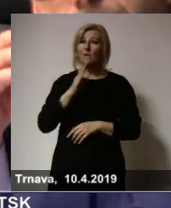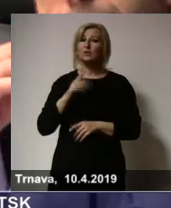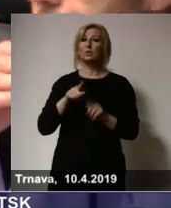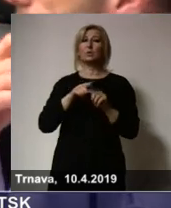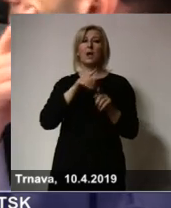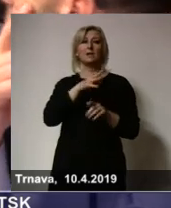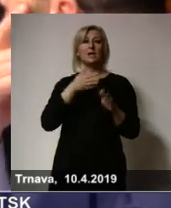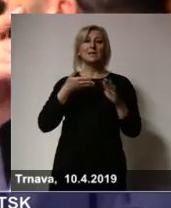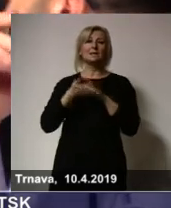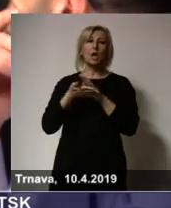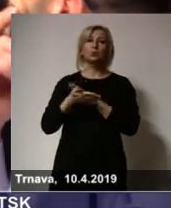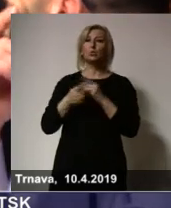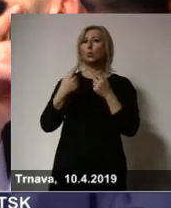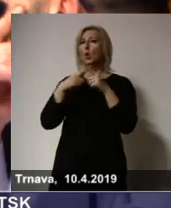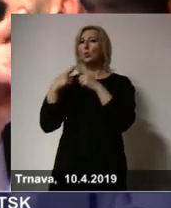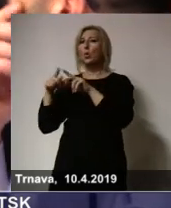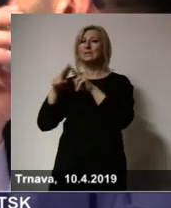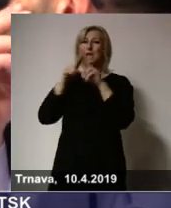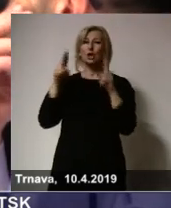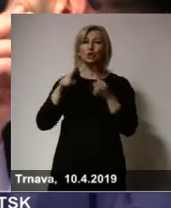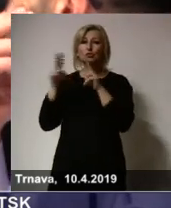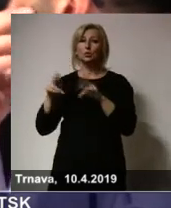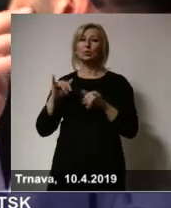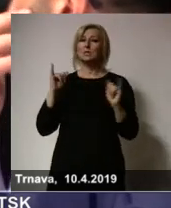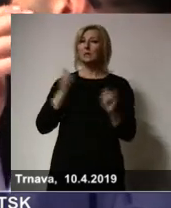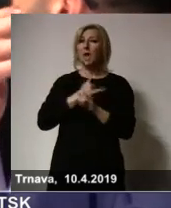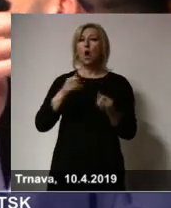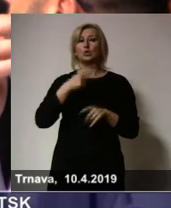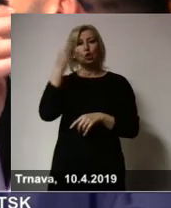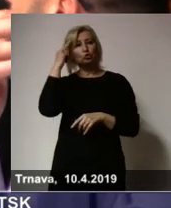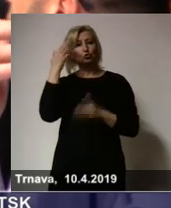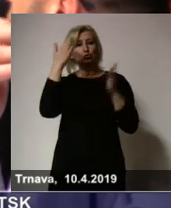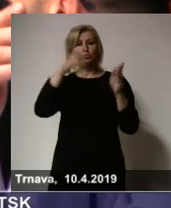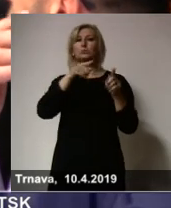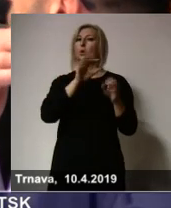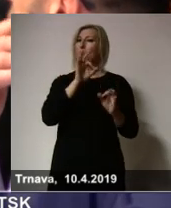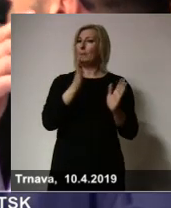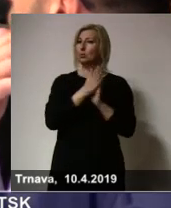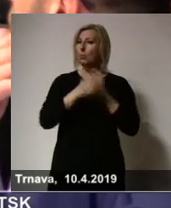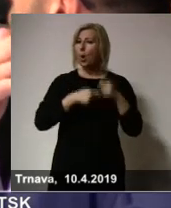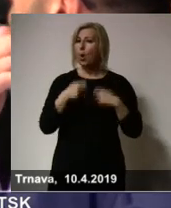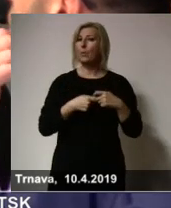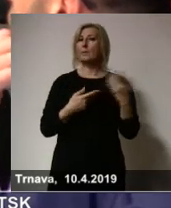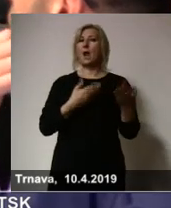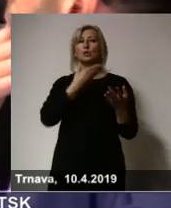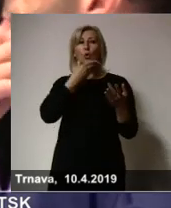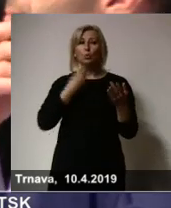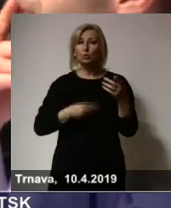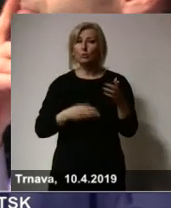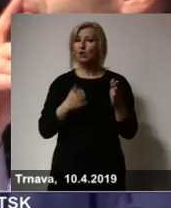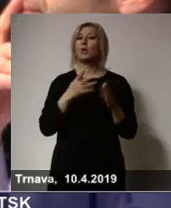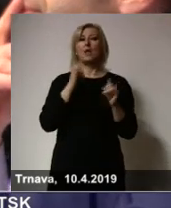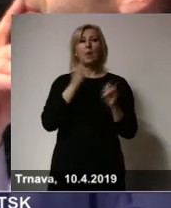inštitúcie, presadzovali tých, ktorých už poznajú, ktorí spolupracovali a respektíve, ktorí sú z tejto oblasti.